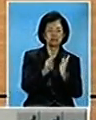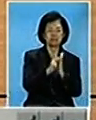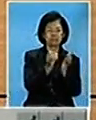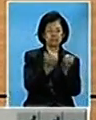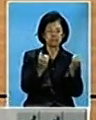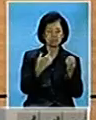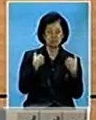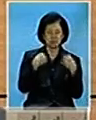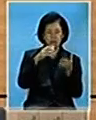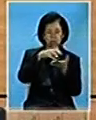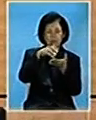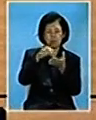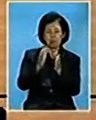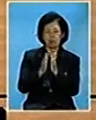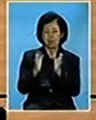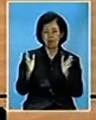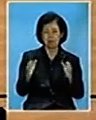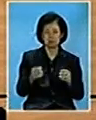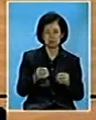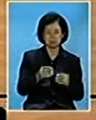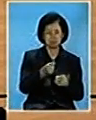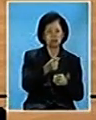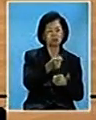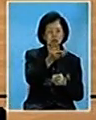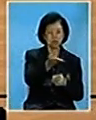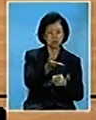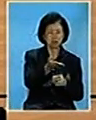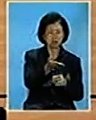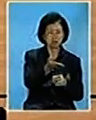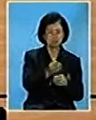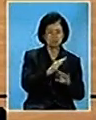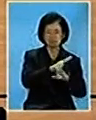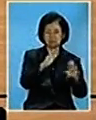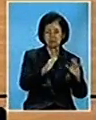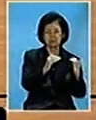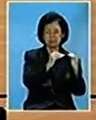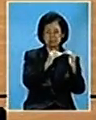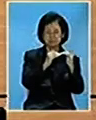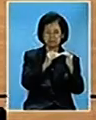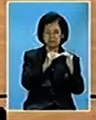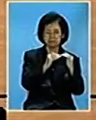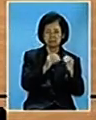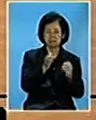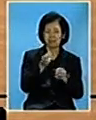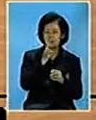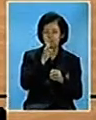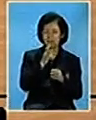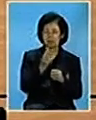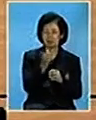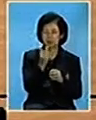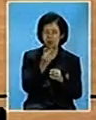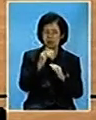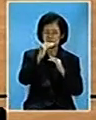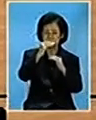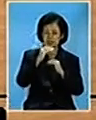ายบางก็ว่าท่านนั้นไม่ยุติธรรมบางก็ว่าท่านสองมาตรฐาน